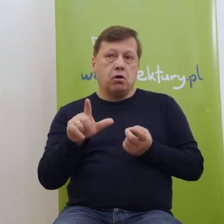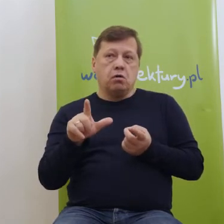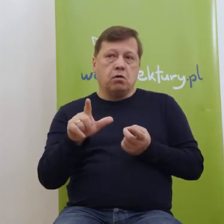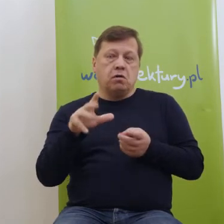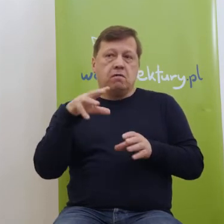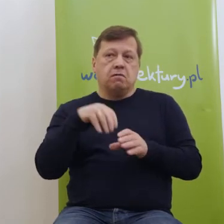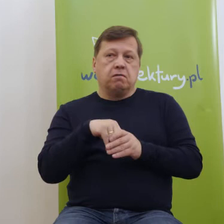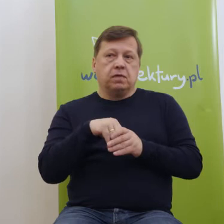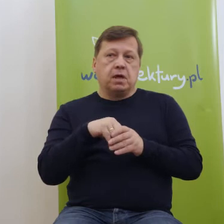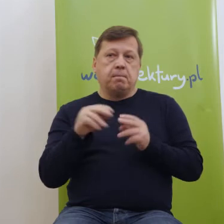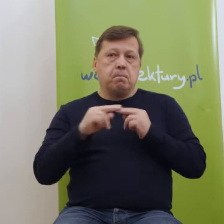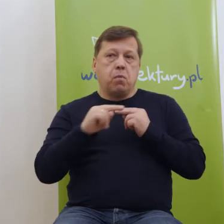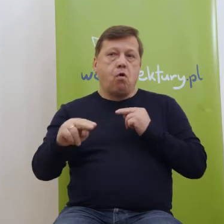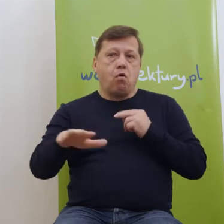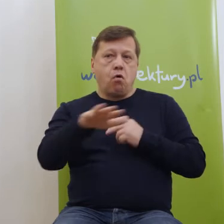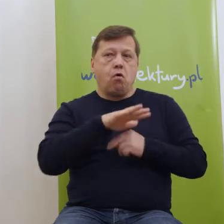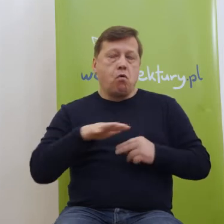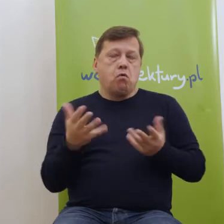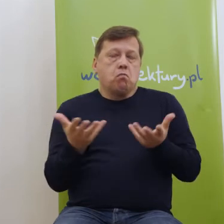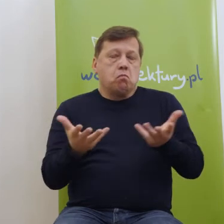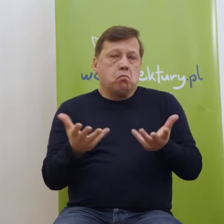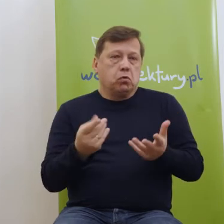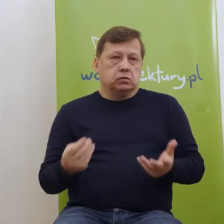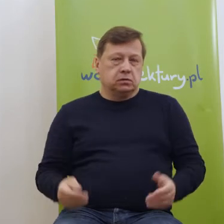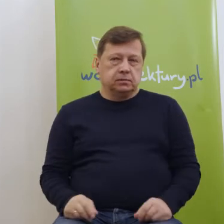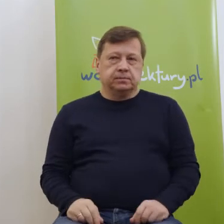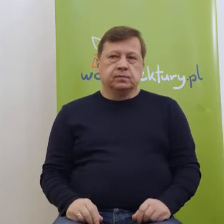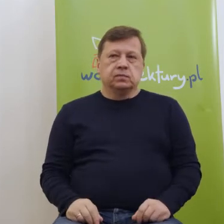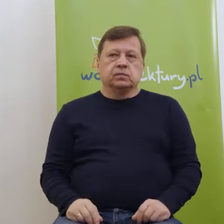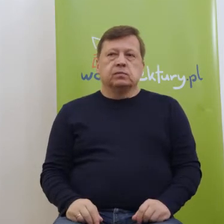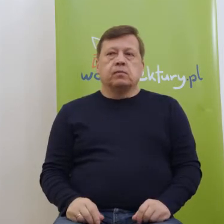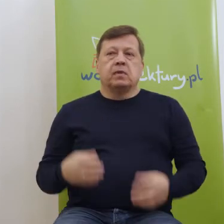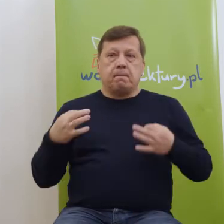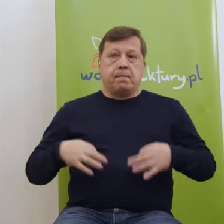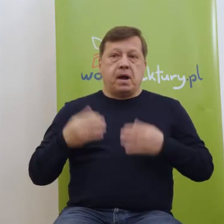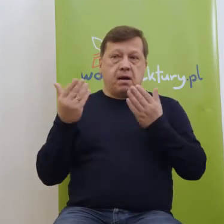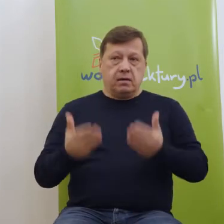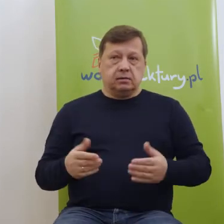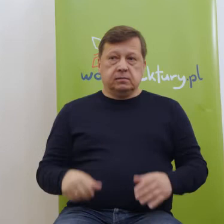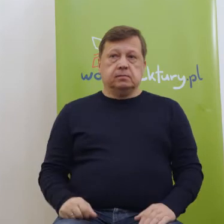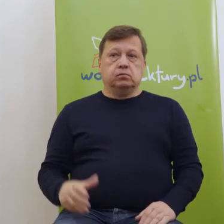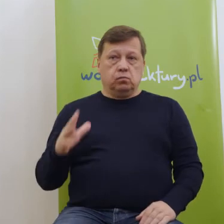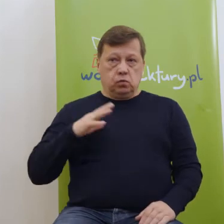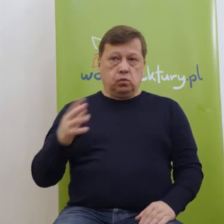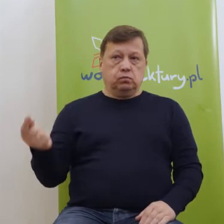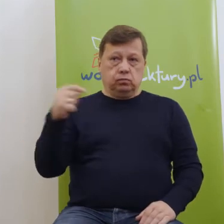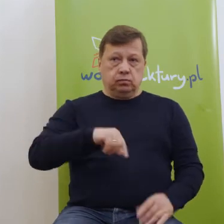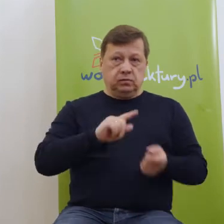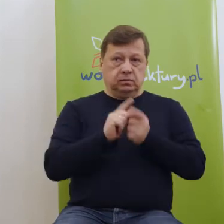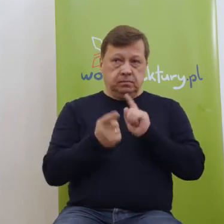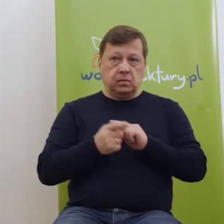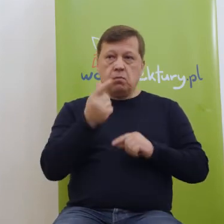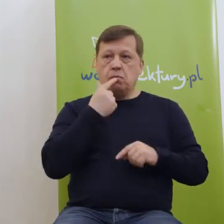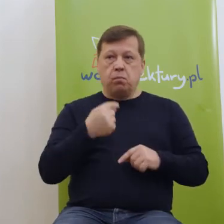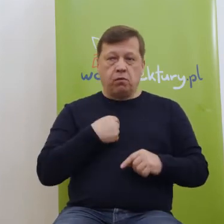No bardzo możliwe, że tak jest. Wiesz co, ostatnio taka pani była na spotkaniu i powiedziała do mnie, wszystkie pani książki